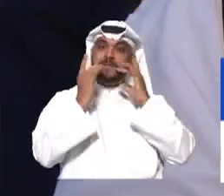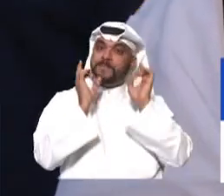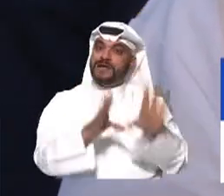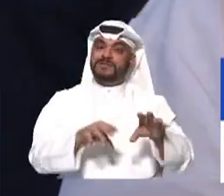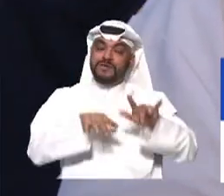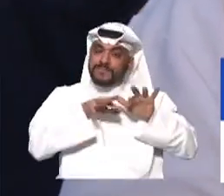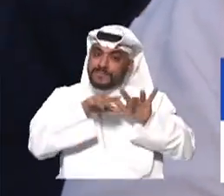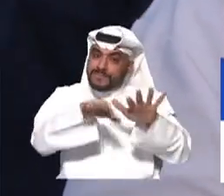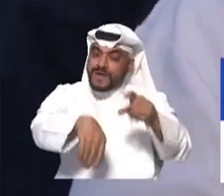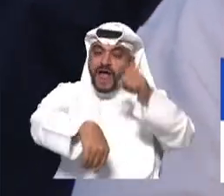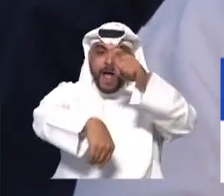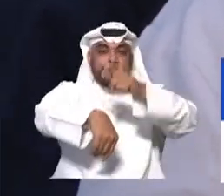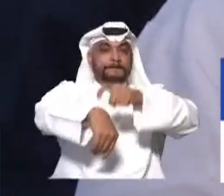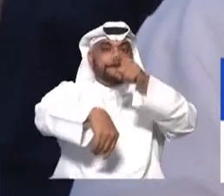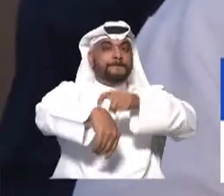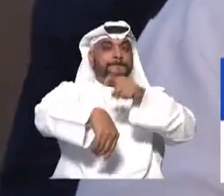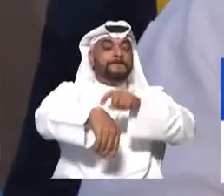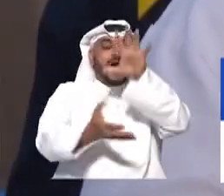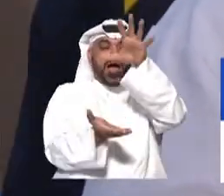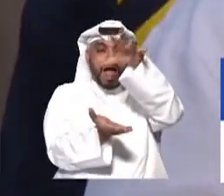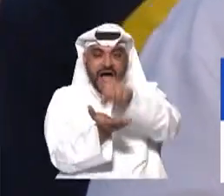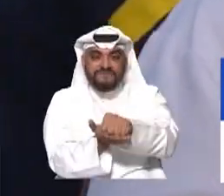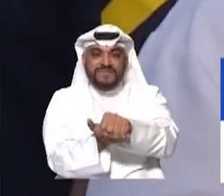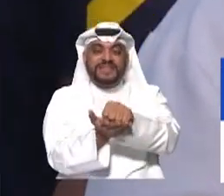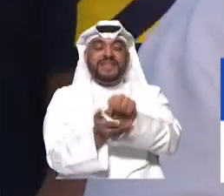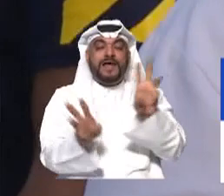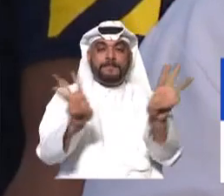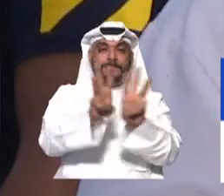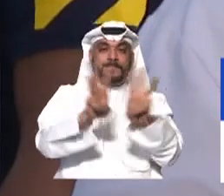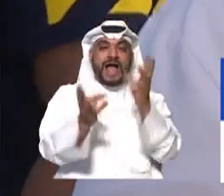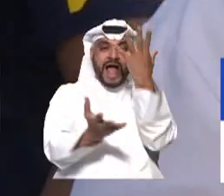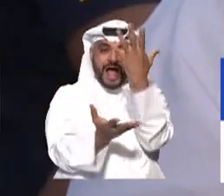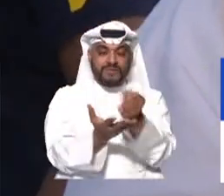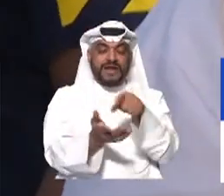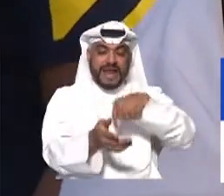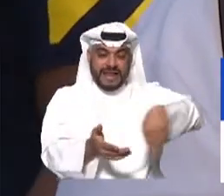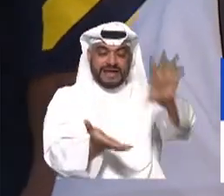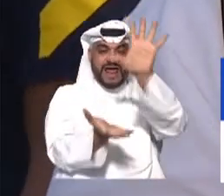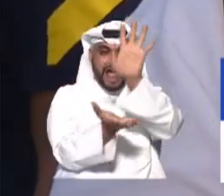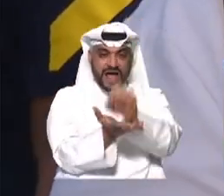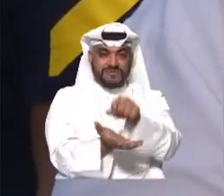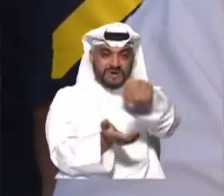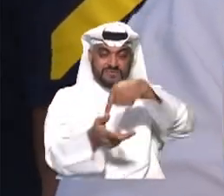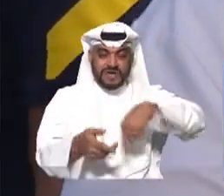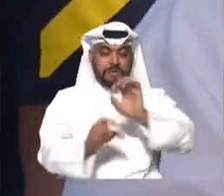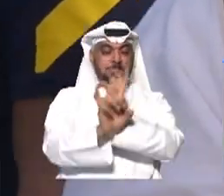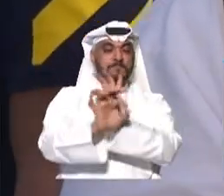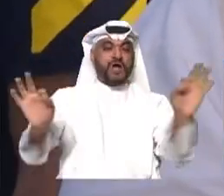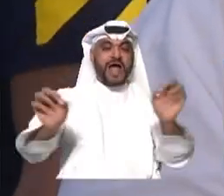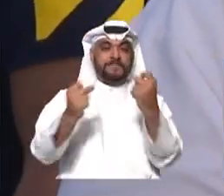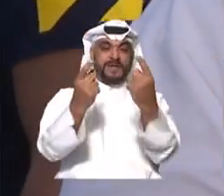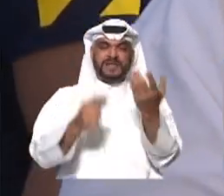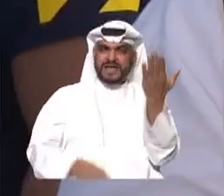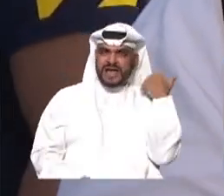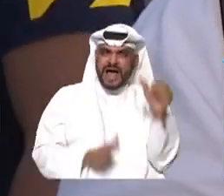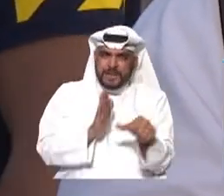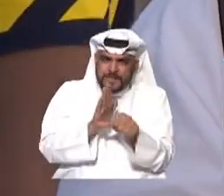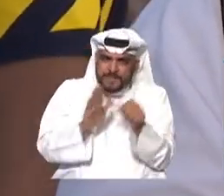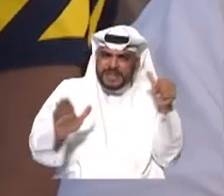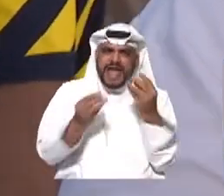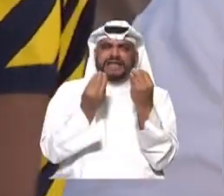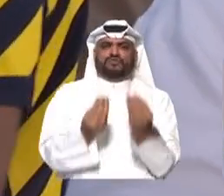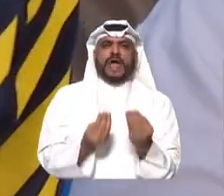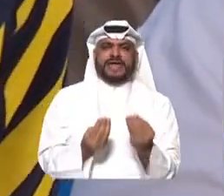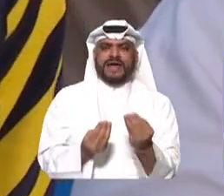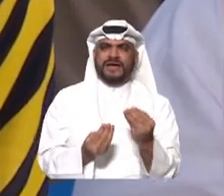بالموقع ما شاء الله زادت أعداد التسجيل بشكل كبير ما كنا نتوقعه، يعني كانت بالبداية قليلة وكانت الناس مو مستوعبة